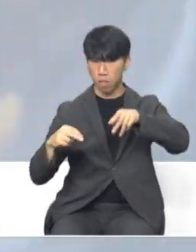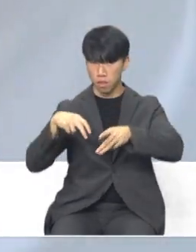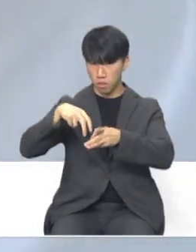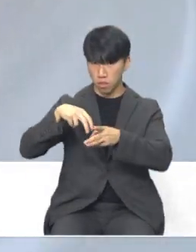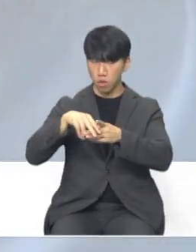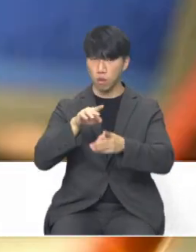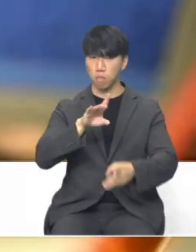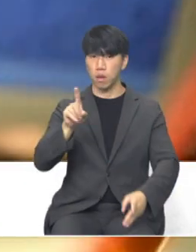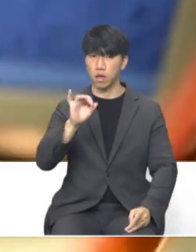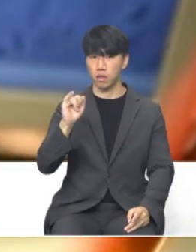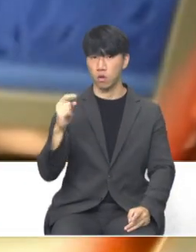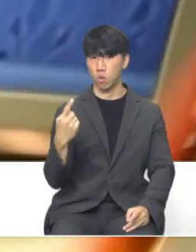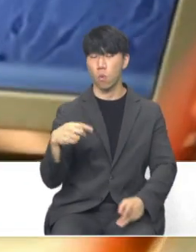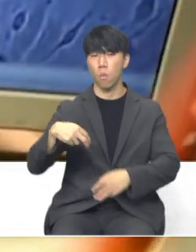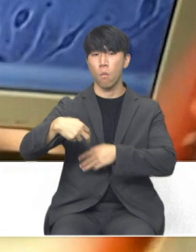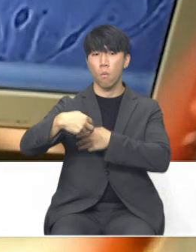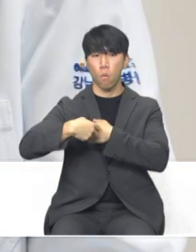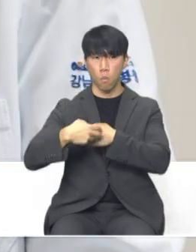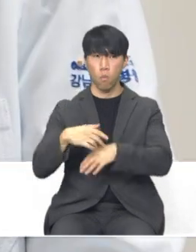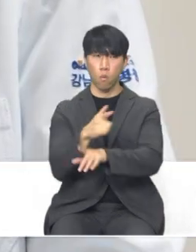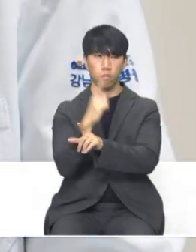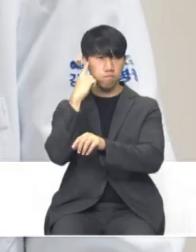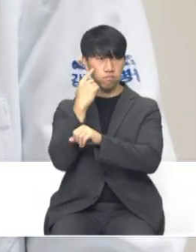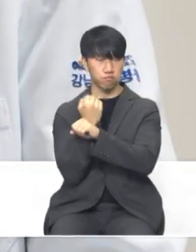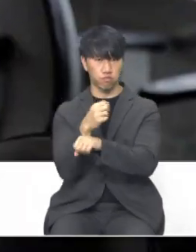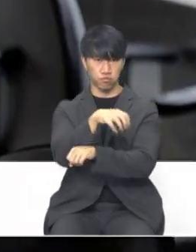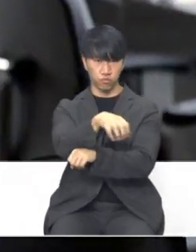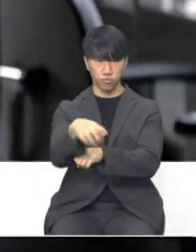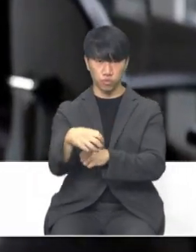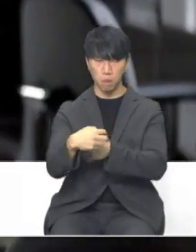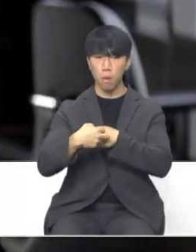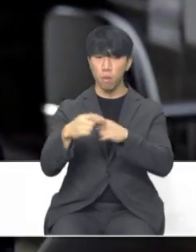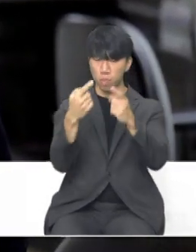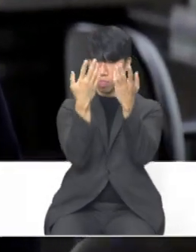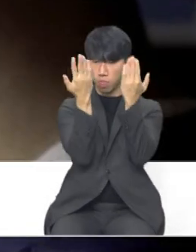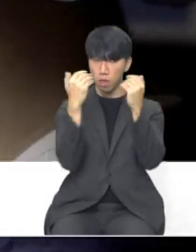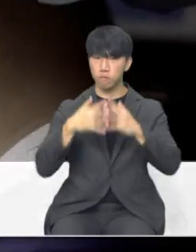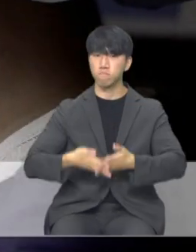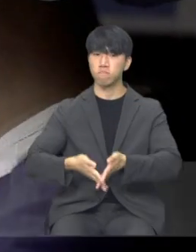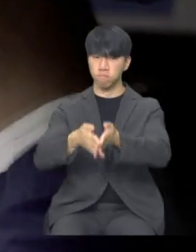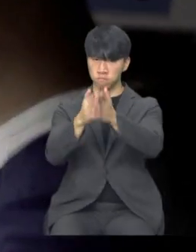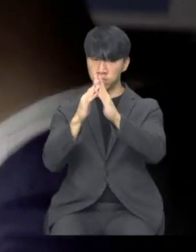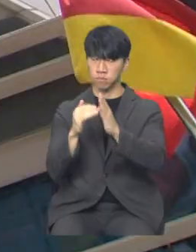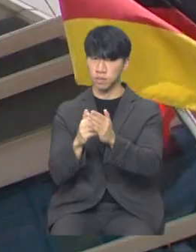바이오셀 은행 등 의료시설과 연구시설, 의과대학 설립을 추진합니다.